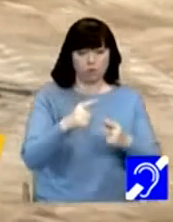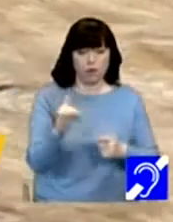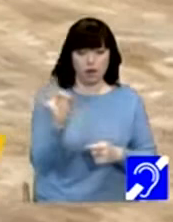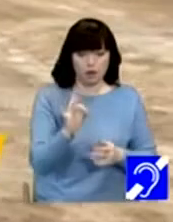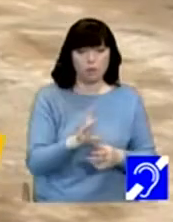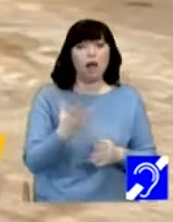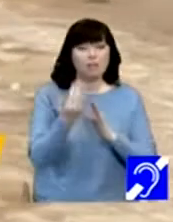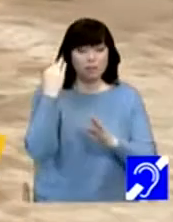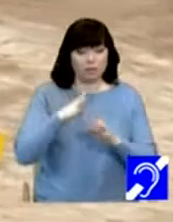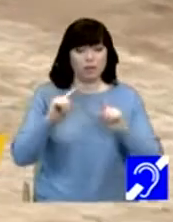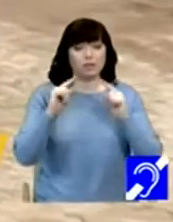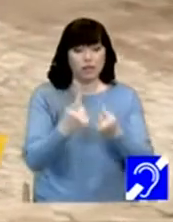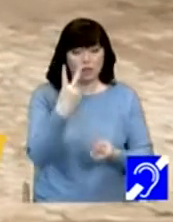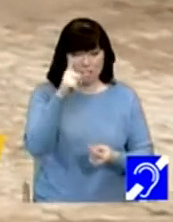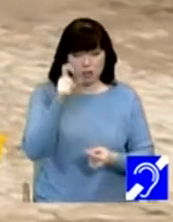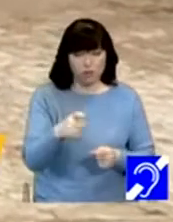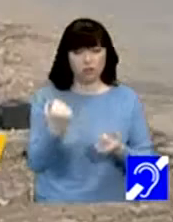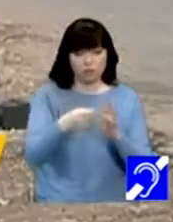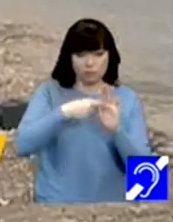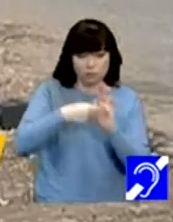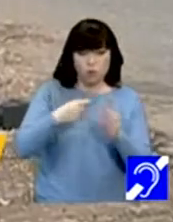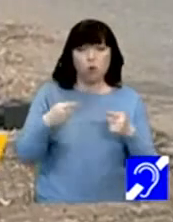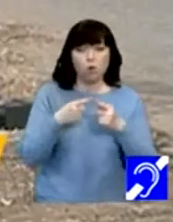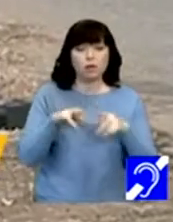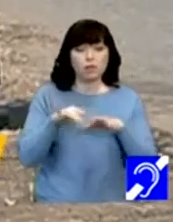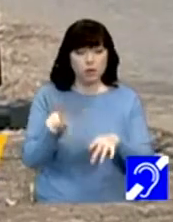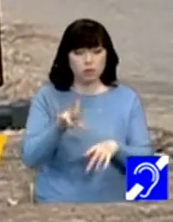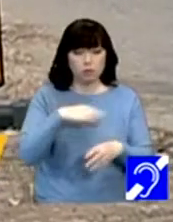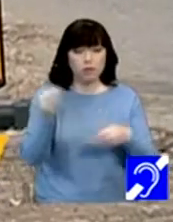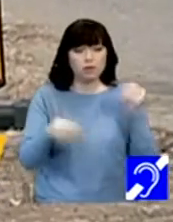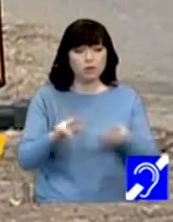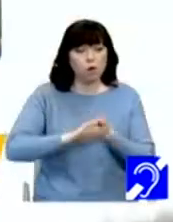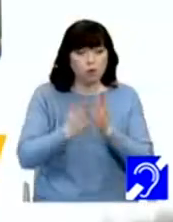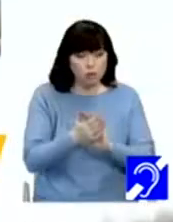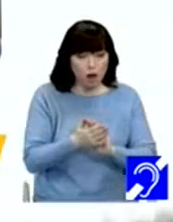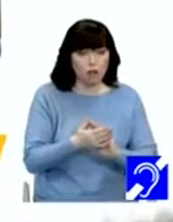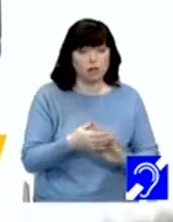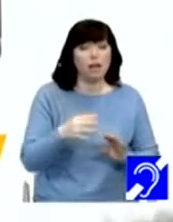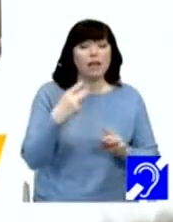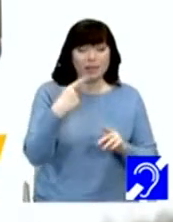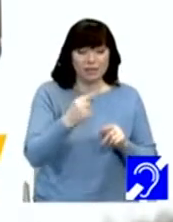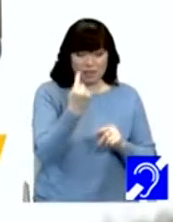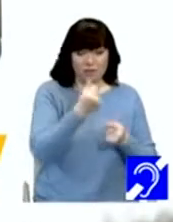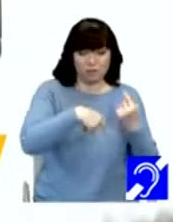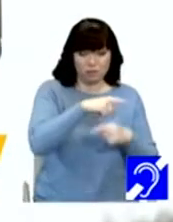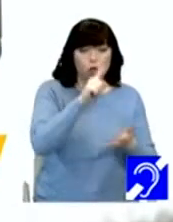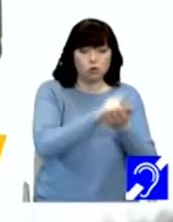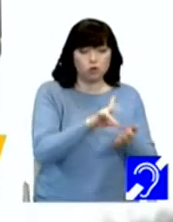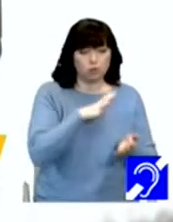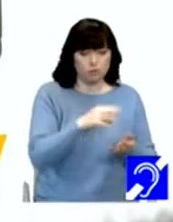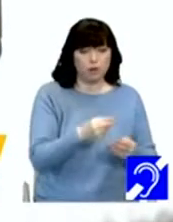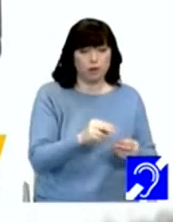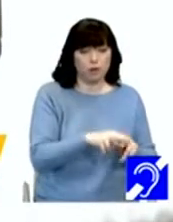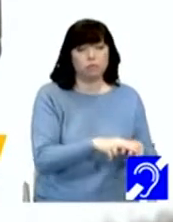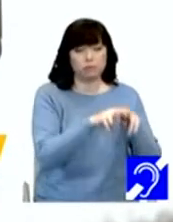fost reținuți doi suspecți. Ei sunt cercetați penal pentru că ar fi încheiat trei contracte prin care un agent economic se obliga să livreze